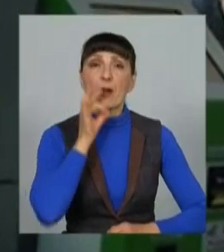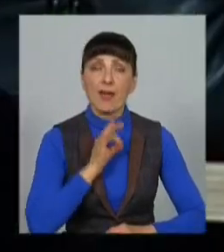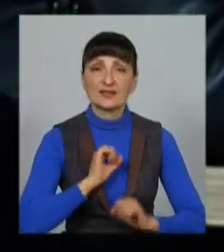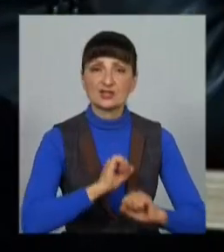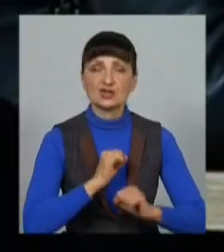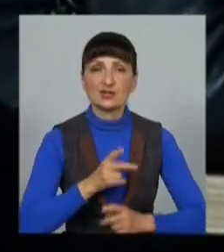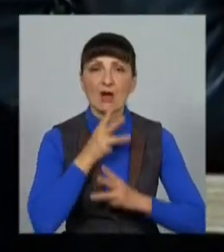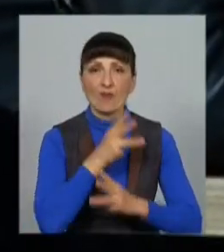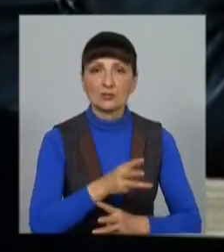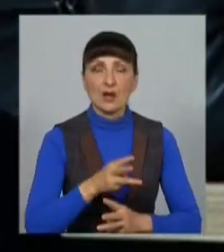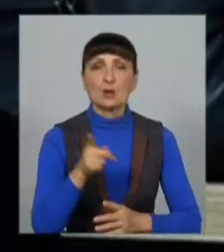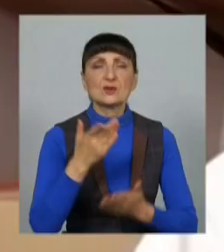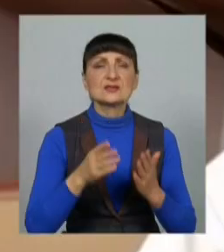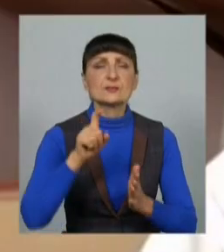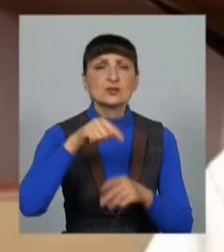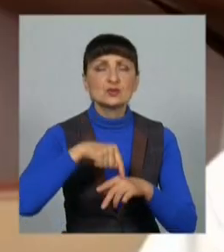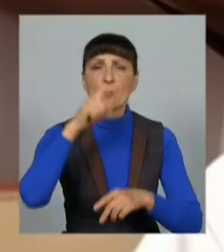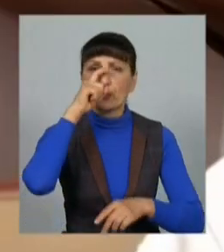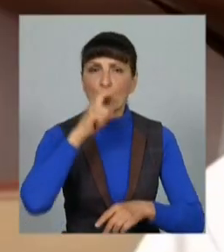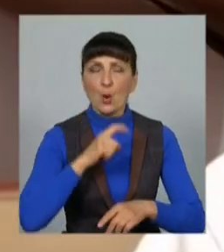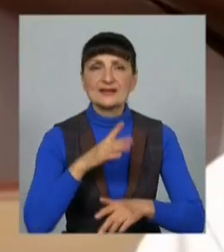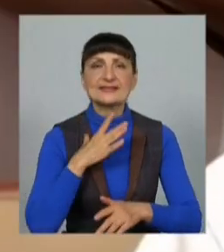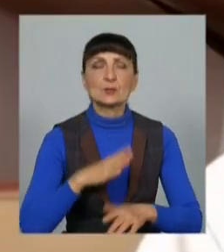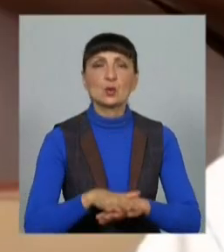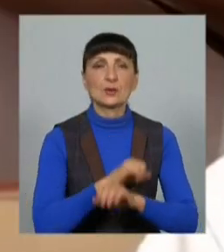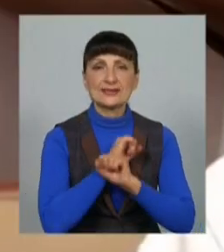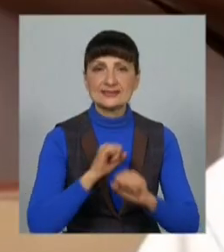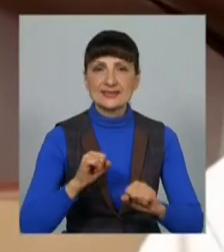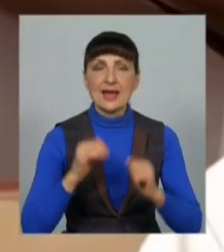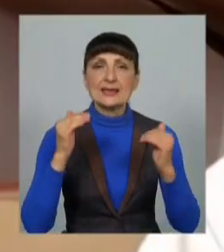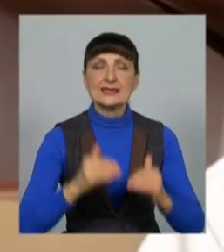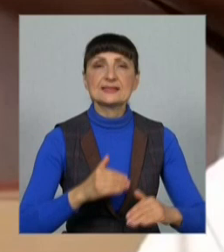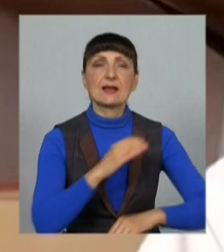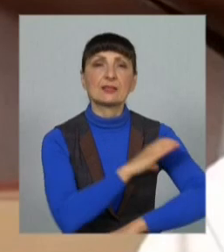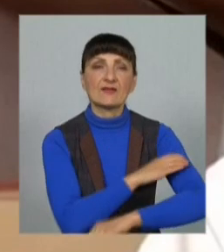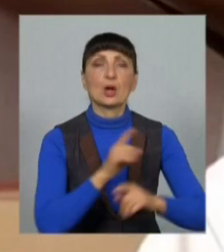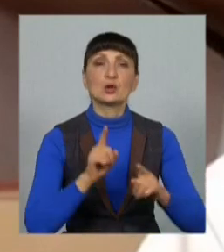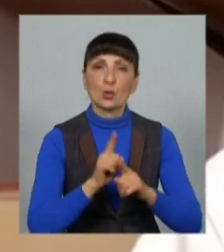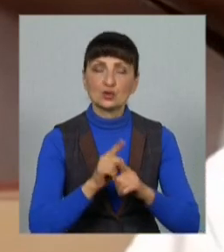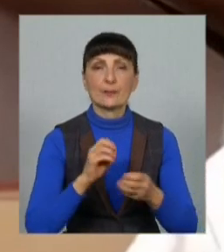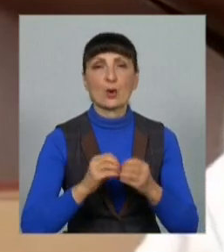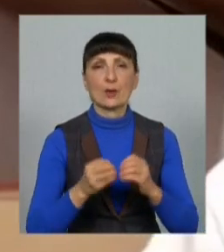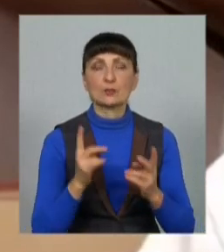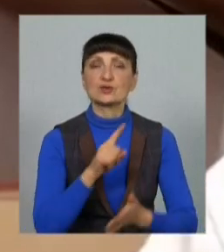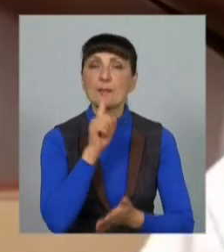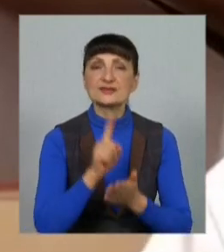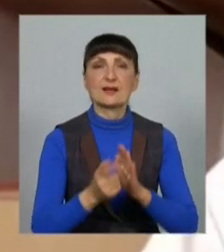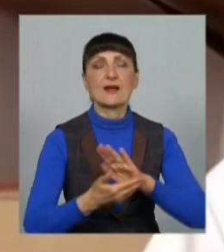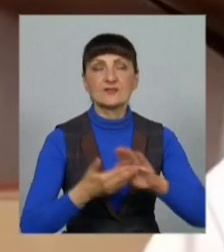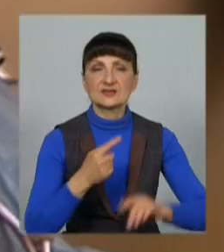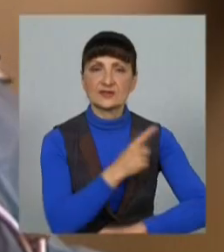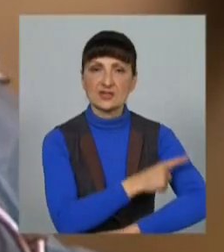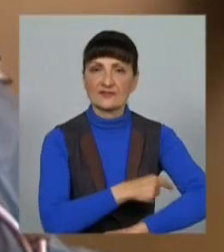препараты. Однако, если вам совсем плохо, нельзя долго терпеть. Низкое давление – это тоже сигнал. Нужно обязательно вызывать